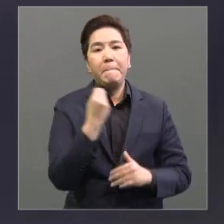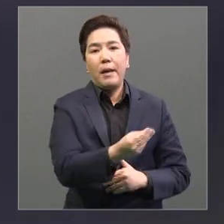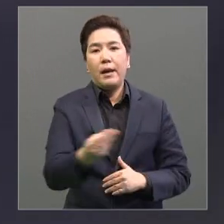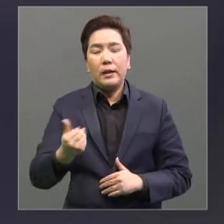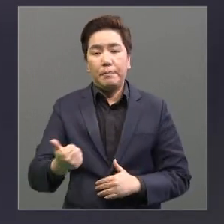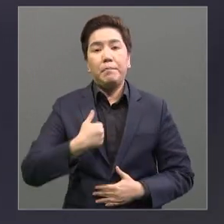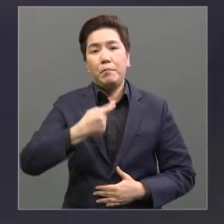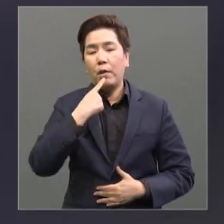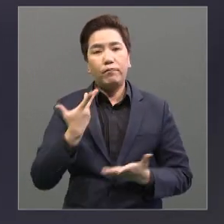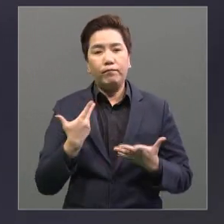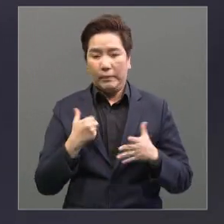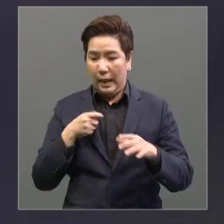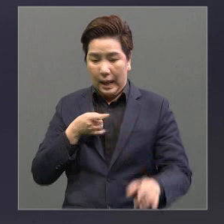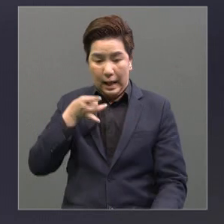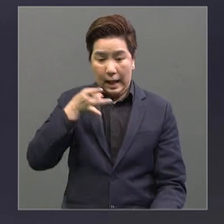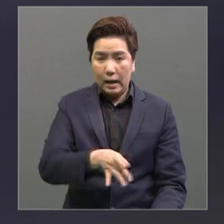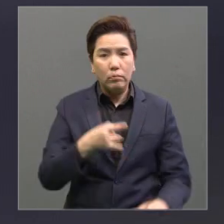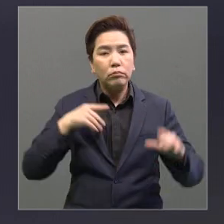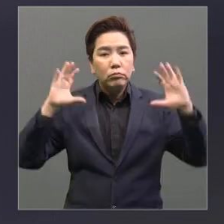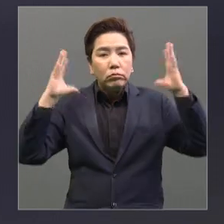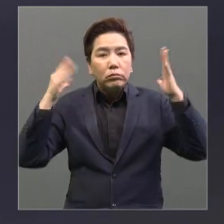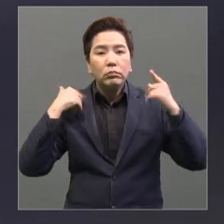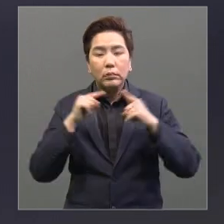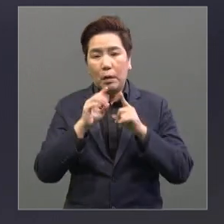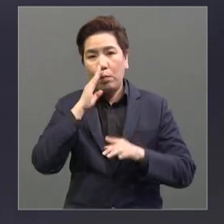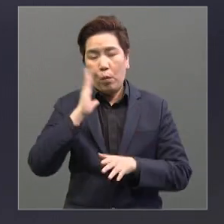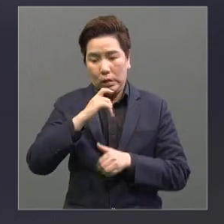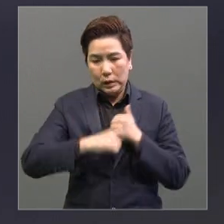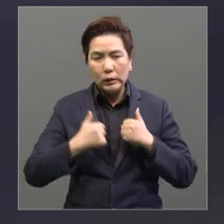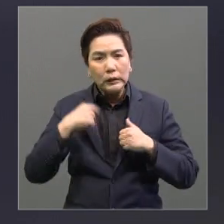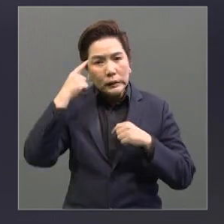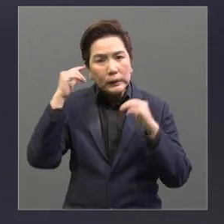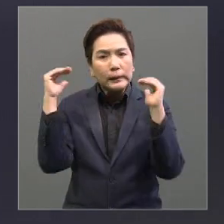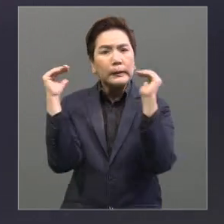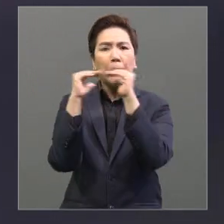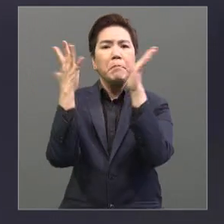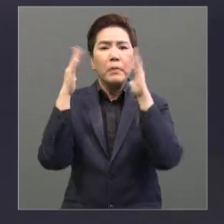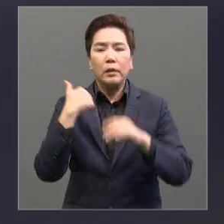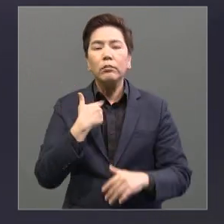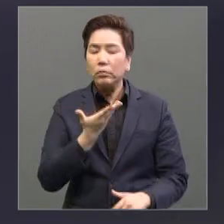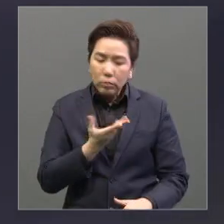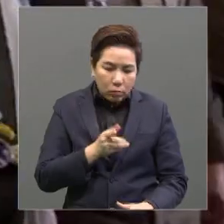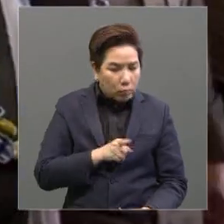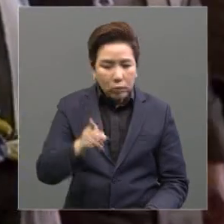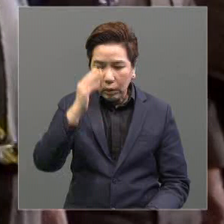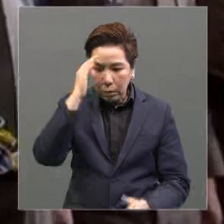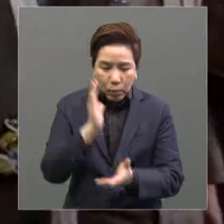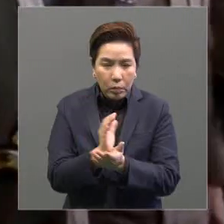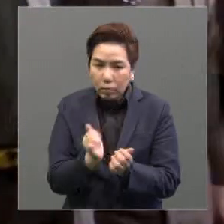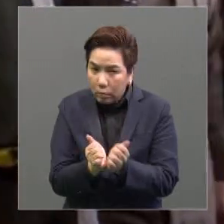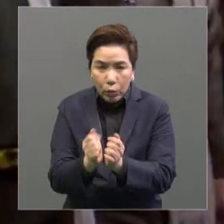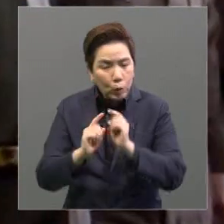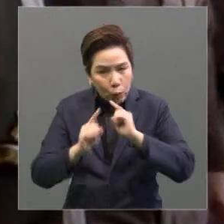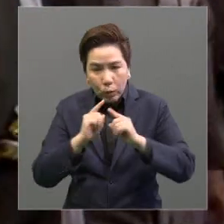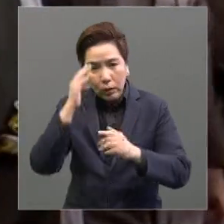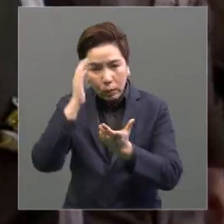ยืนยันว่าไม่มีการกลั่นแกล้งใครและถ้าเจ้าตัวคิดว่าไม่ได้รับความยุติธรรมเนี่ยคุณก็เข้ามาสู่กระบวนการยุติธรรมสิตำรวจก็พร้